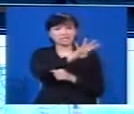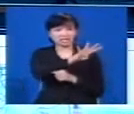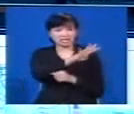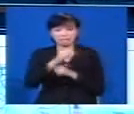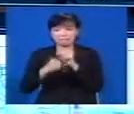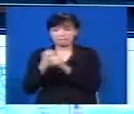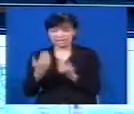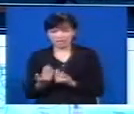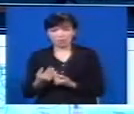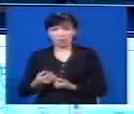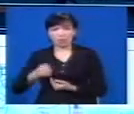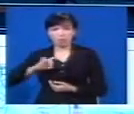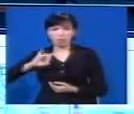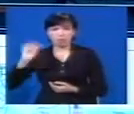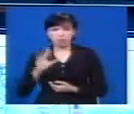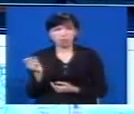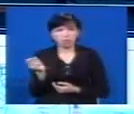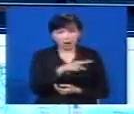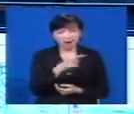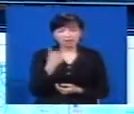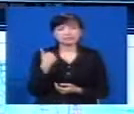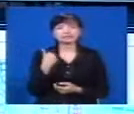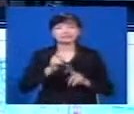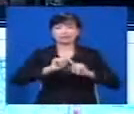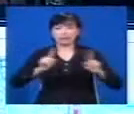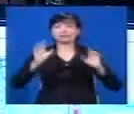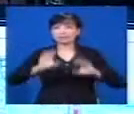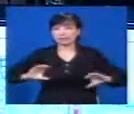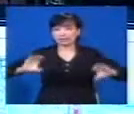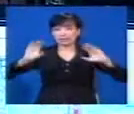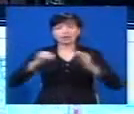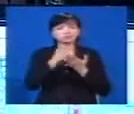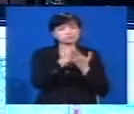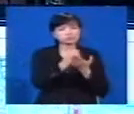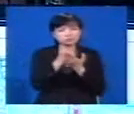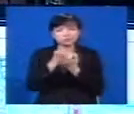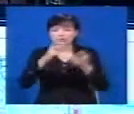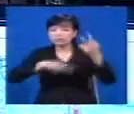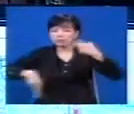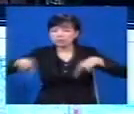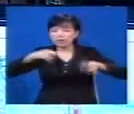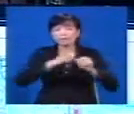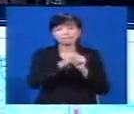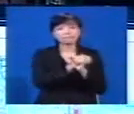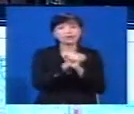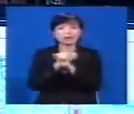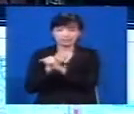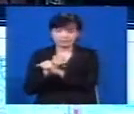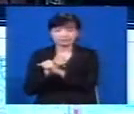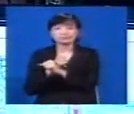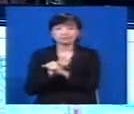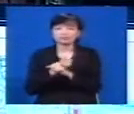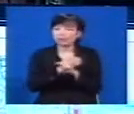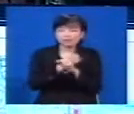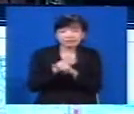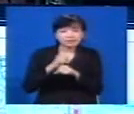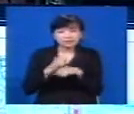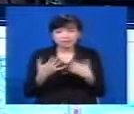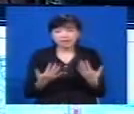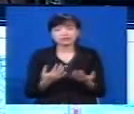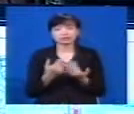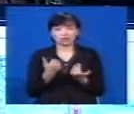งเรื่องนี้ทางรัฐบาลจะมีการช่วยเหลือป้องกันและดูแลอย่างไรในส่วนของประชาชนที่กำลังประสบอุทกภั